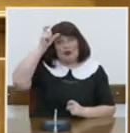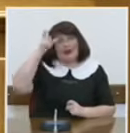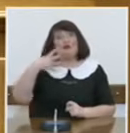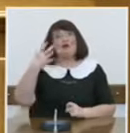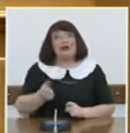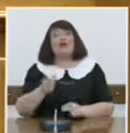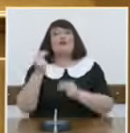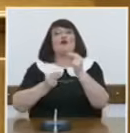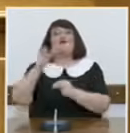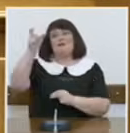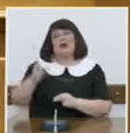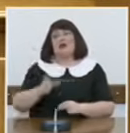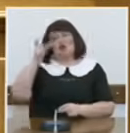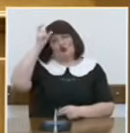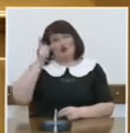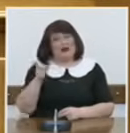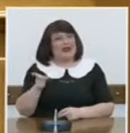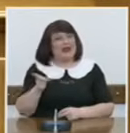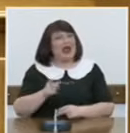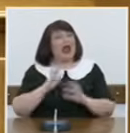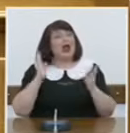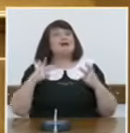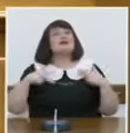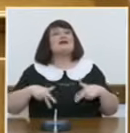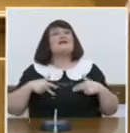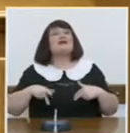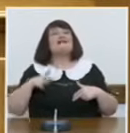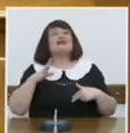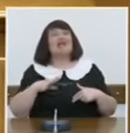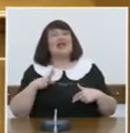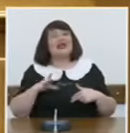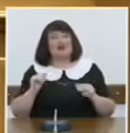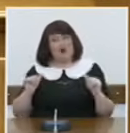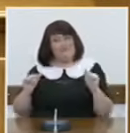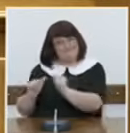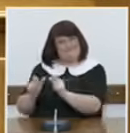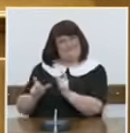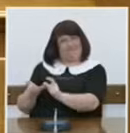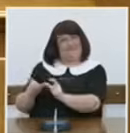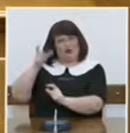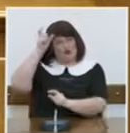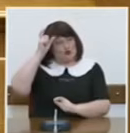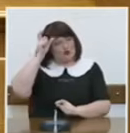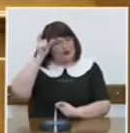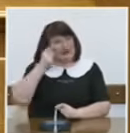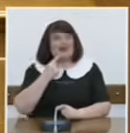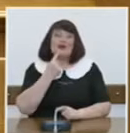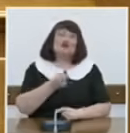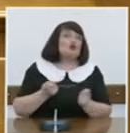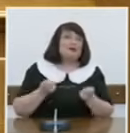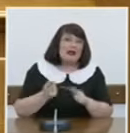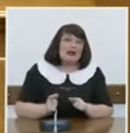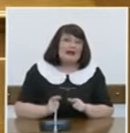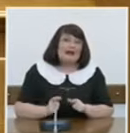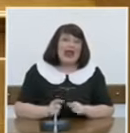πρόβλημα. Και αν η κυβέρνηση ήθελε τώρα να στριμώξει την Τουρκία, θα έκανε αυτό που θα σας πω τώρα. Αύριο το